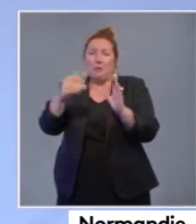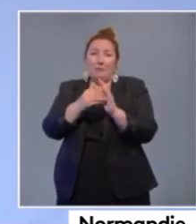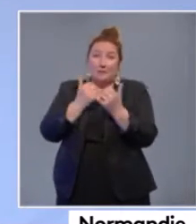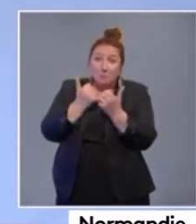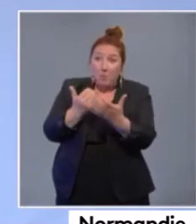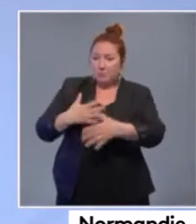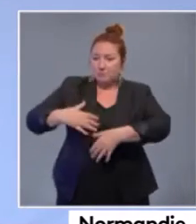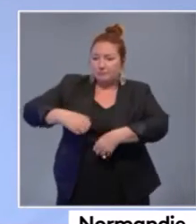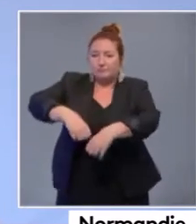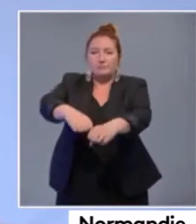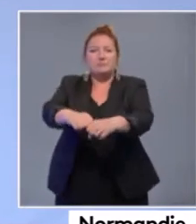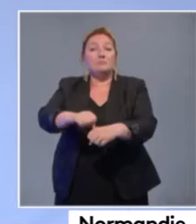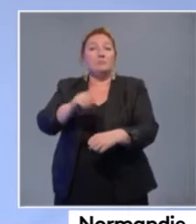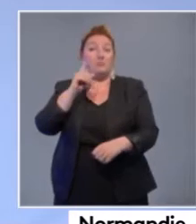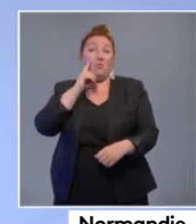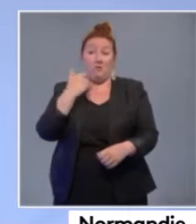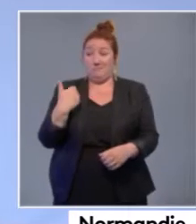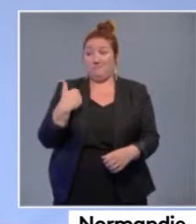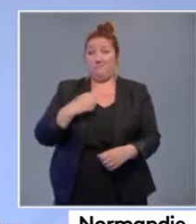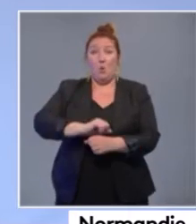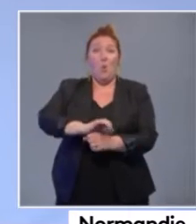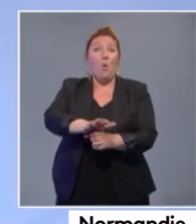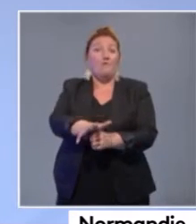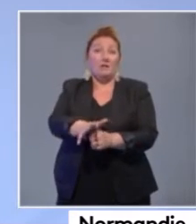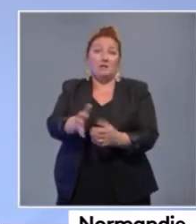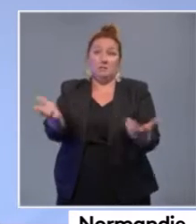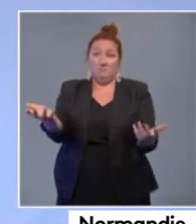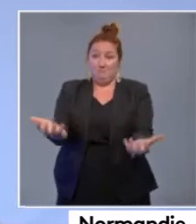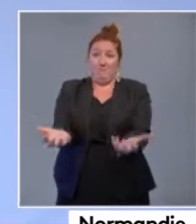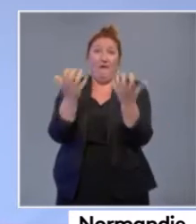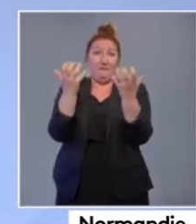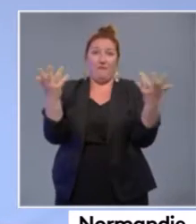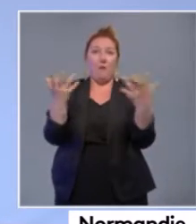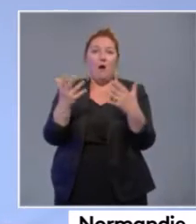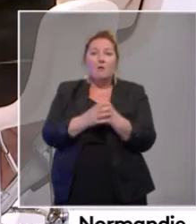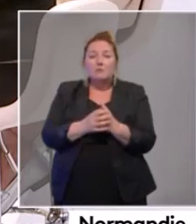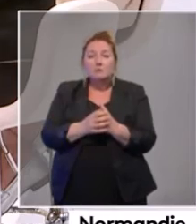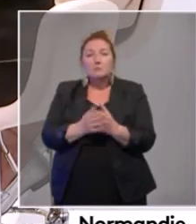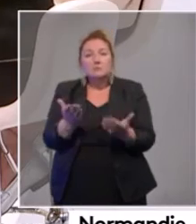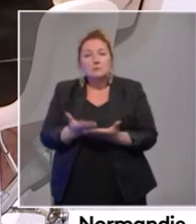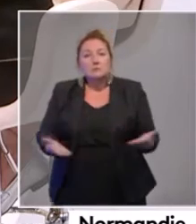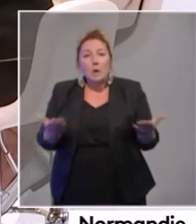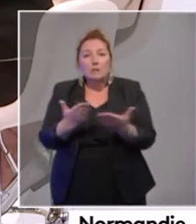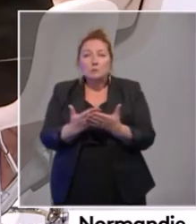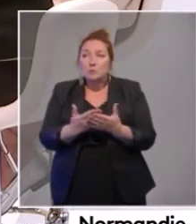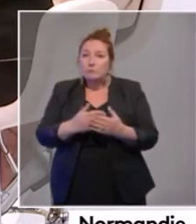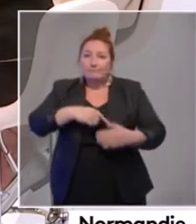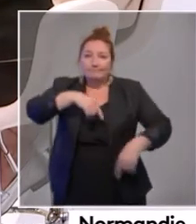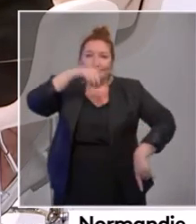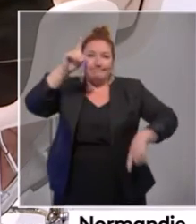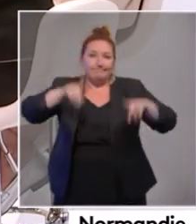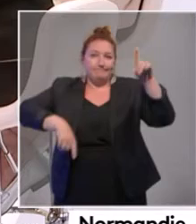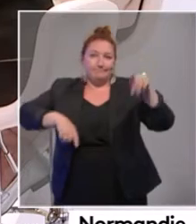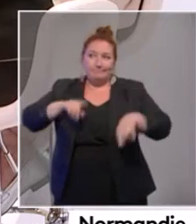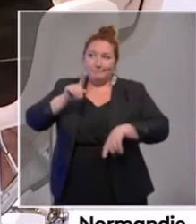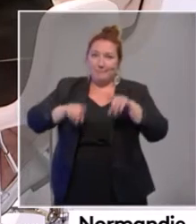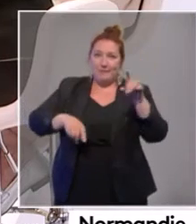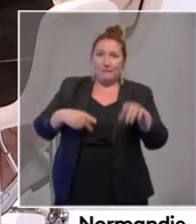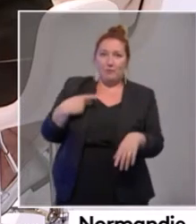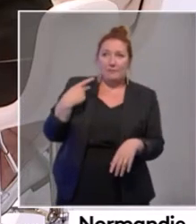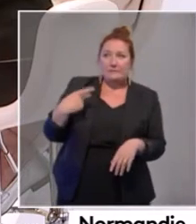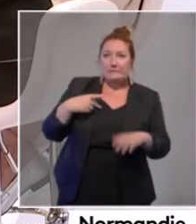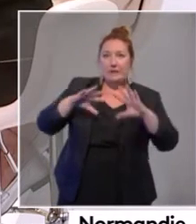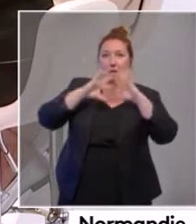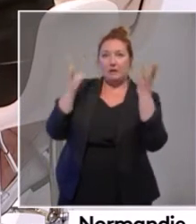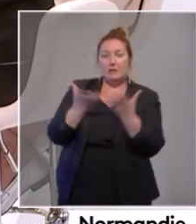exergue et a bien appuyé sur, sur les déserts médicaux et sur, sur les problèmes que les gens peuvent rencontrer à